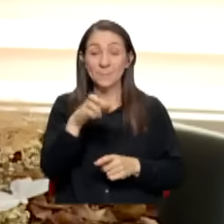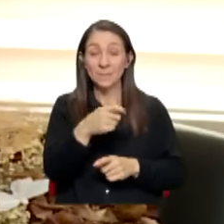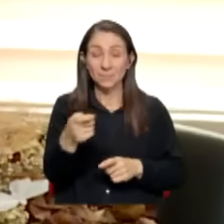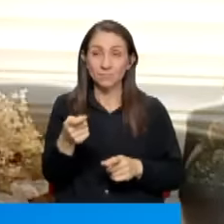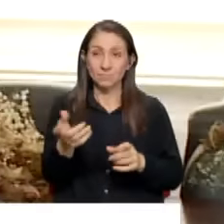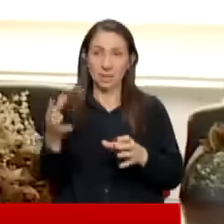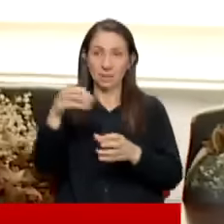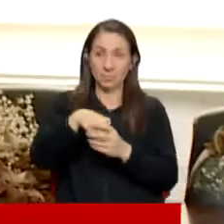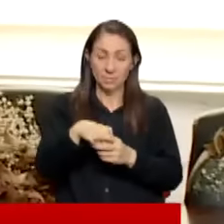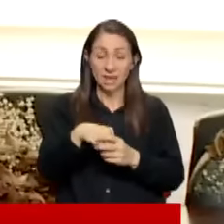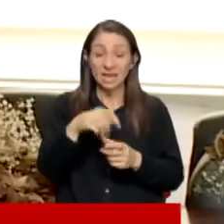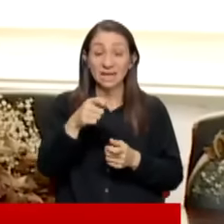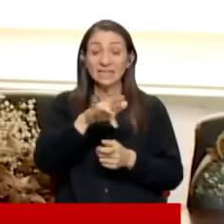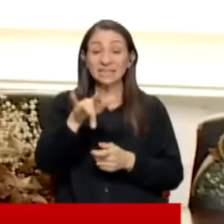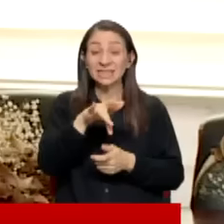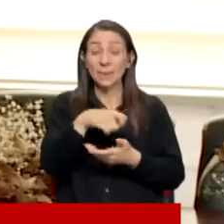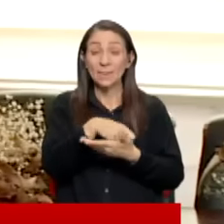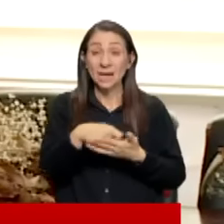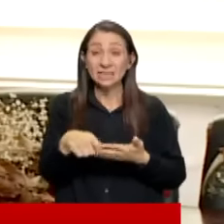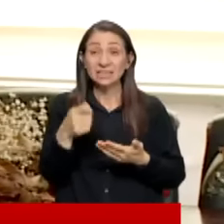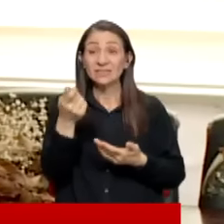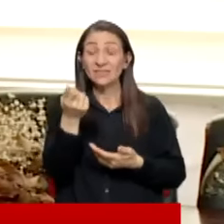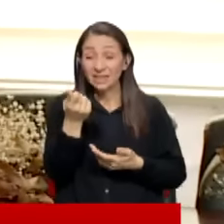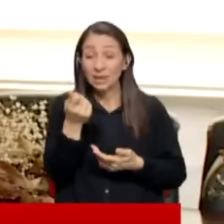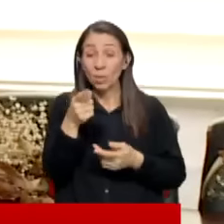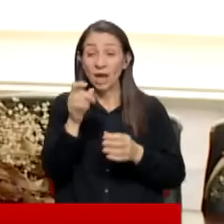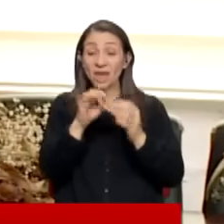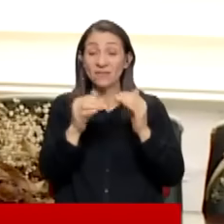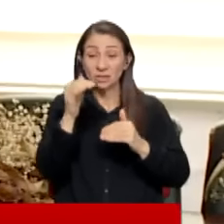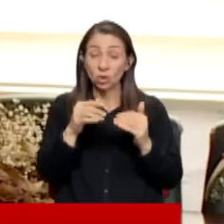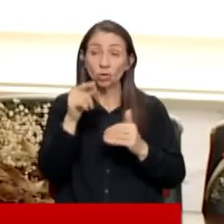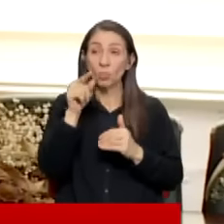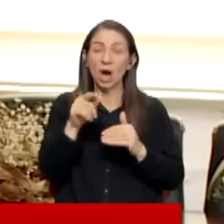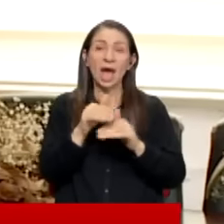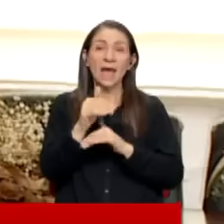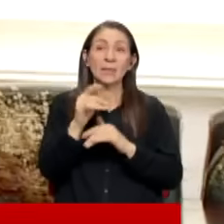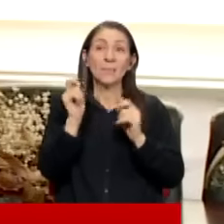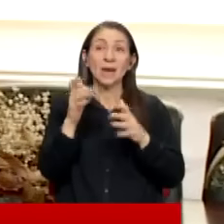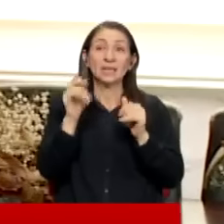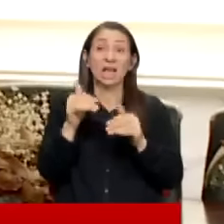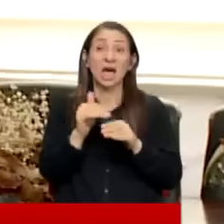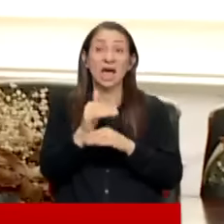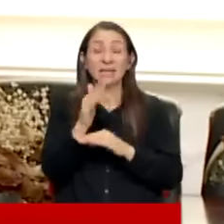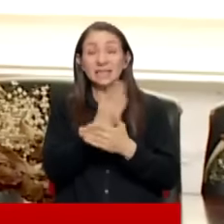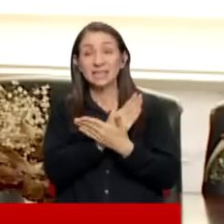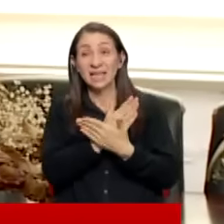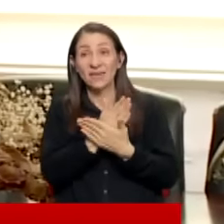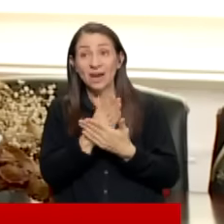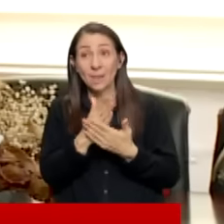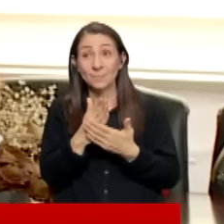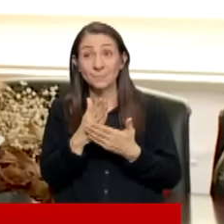primlerinden oluşur. İşsizlik maaşının miktarı da bu enflasyon, bu hayat pahalılığında hayatı sürdürmeyi